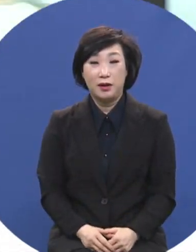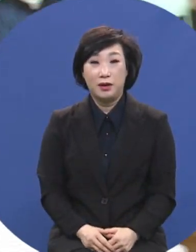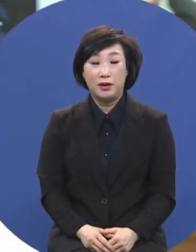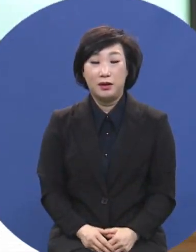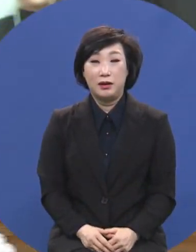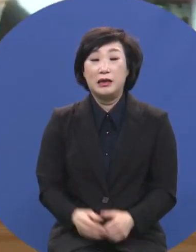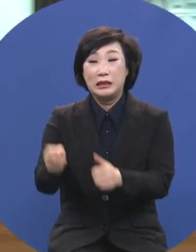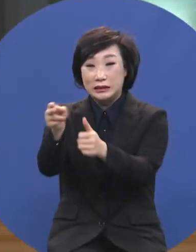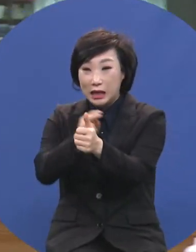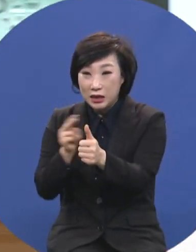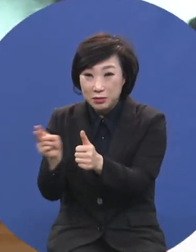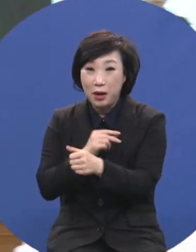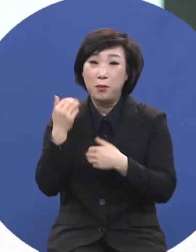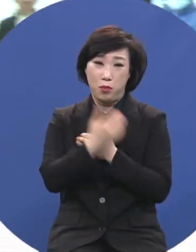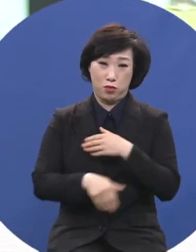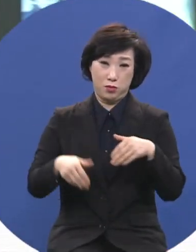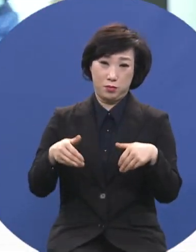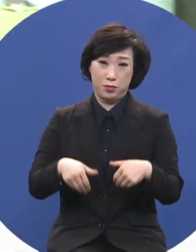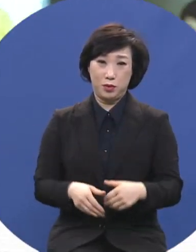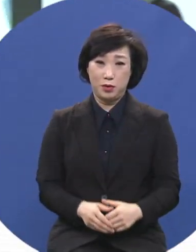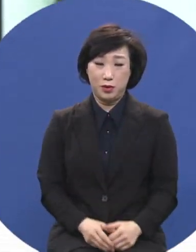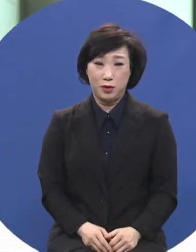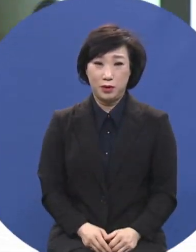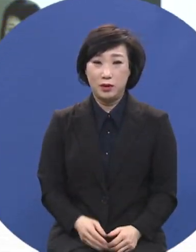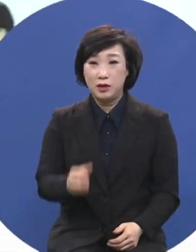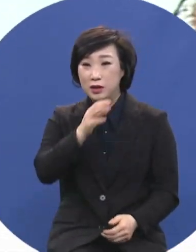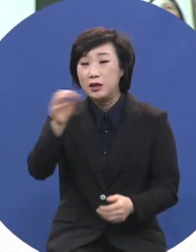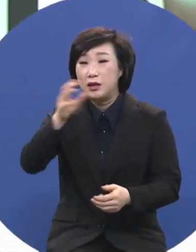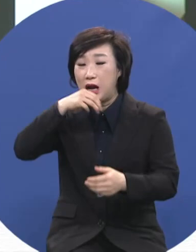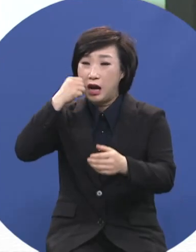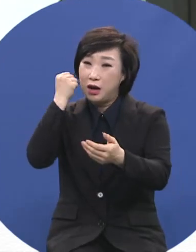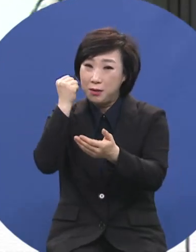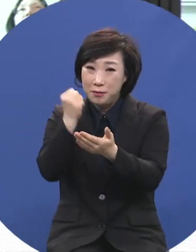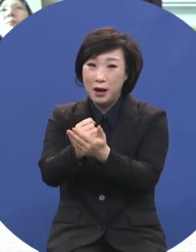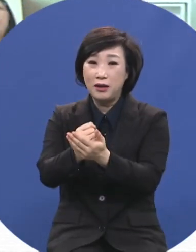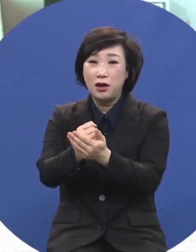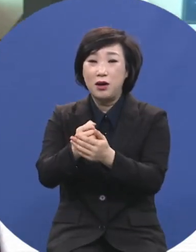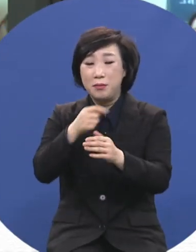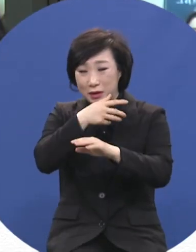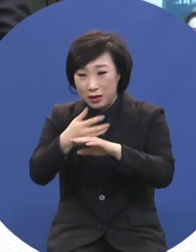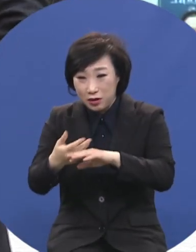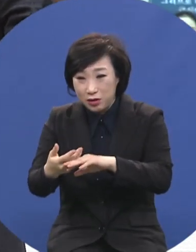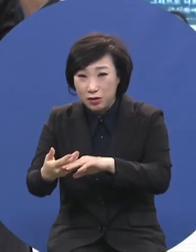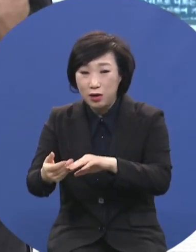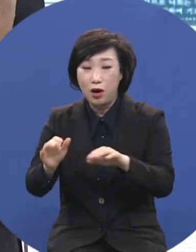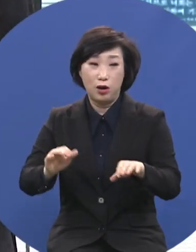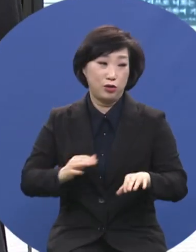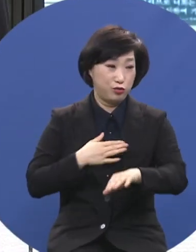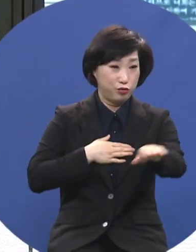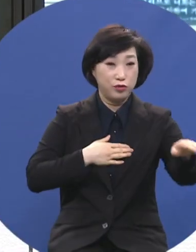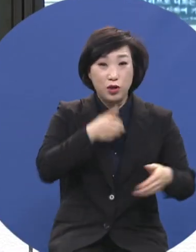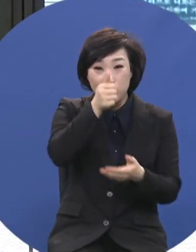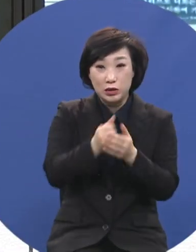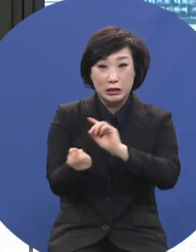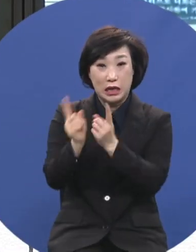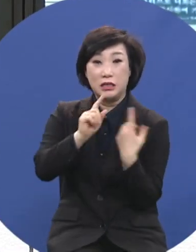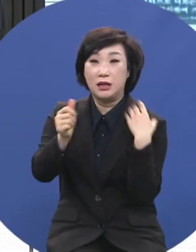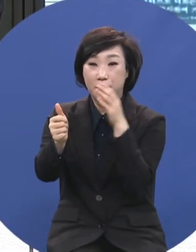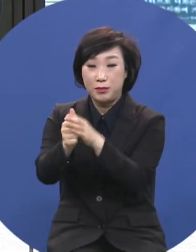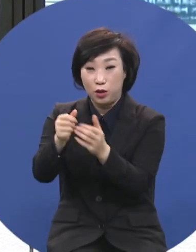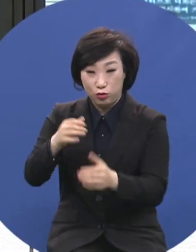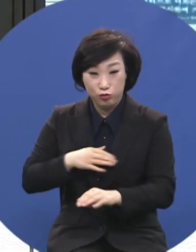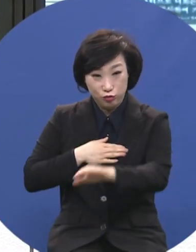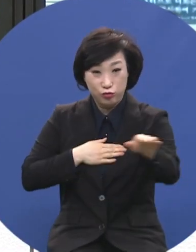예, 채찍에 맞을 몸이 있어야 되고 십자가에 달려서 잔인하게 피 흘려 우리 죄를 담당하고